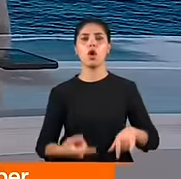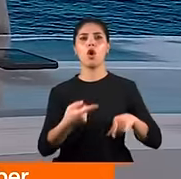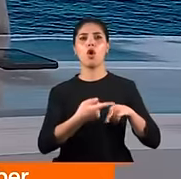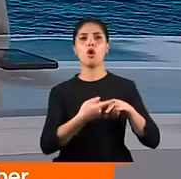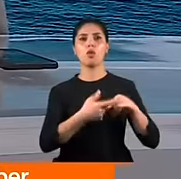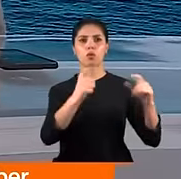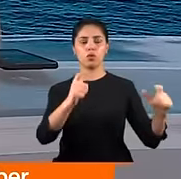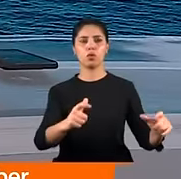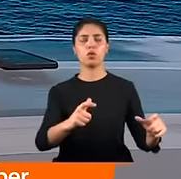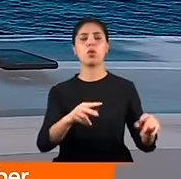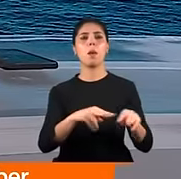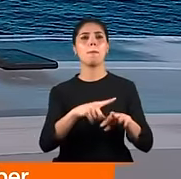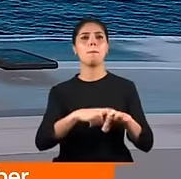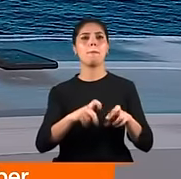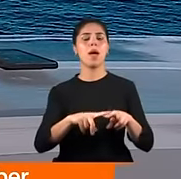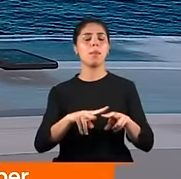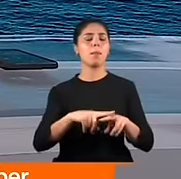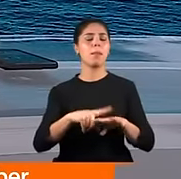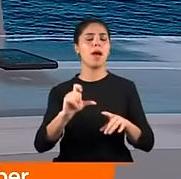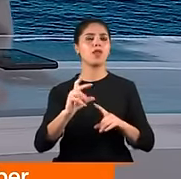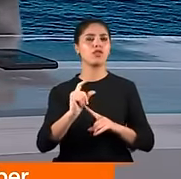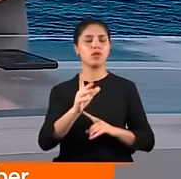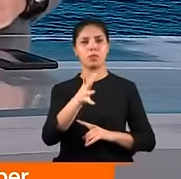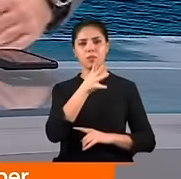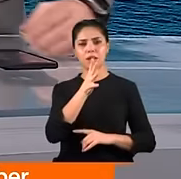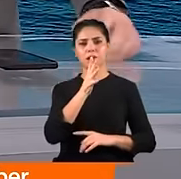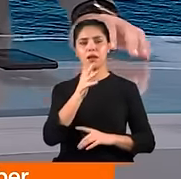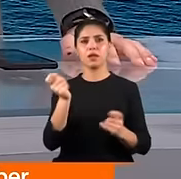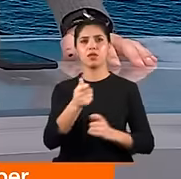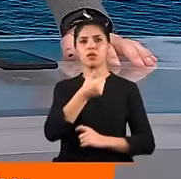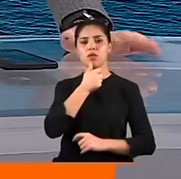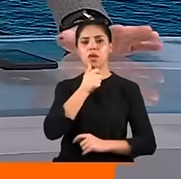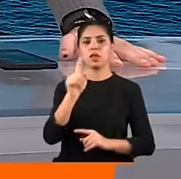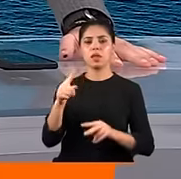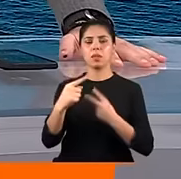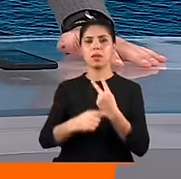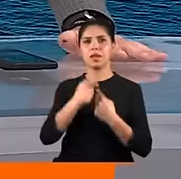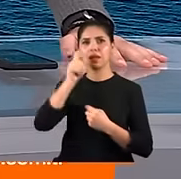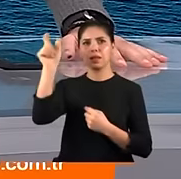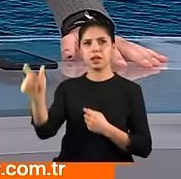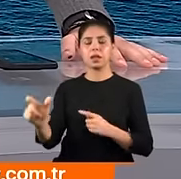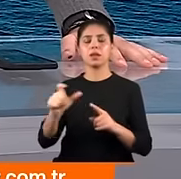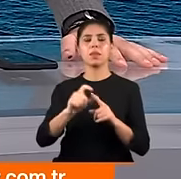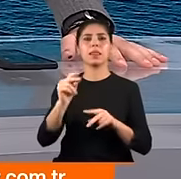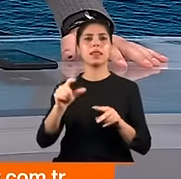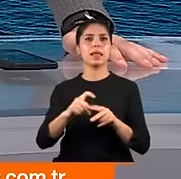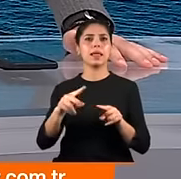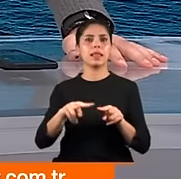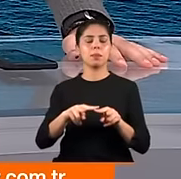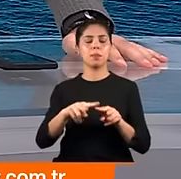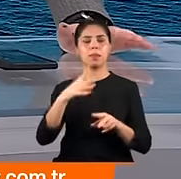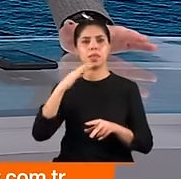Hollywood'un mermercisi olarak tanınan iş adamı Yasin Cinkaya dün sabah saatlerinde teknesiyle Didim'den balık tutmak için denize açıldı ama